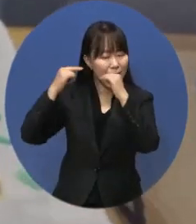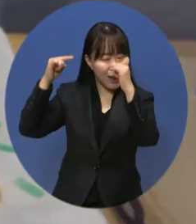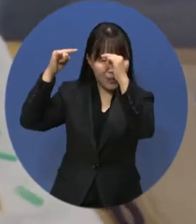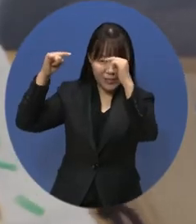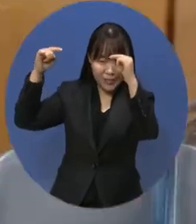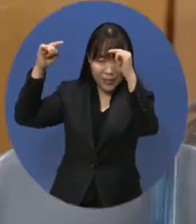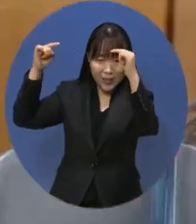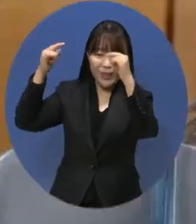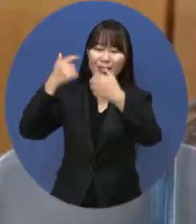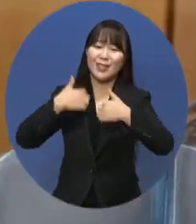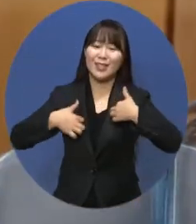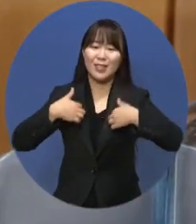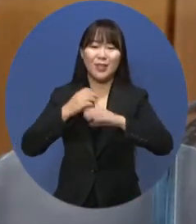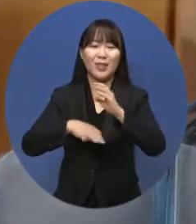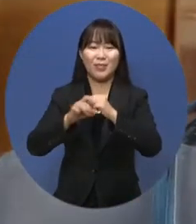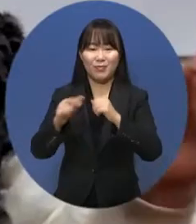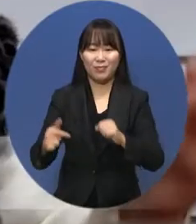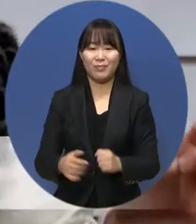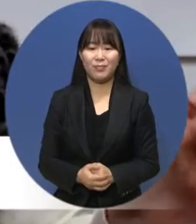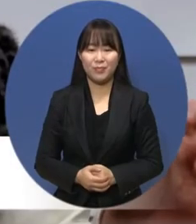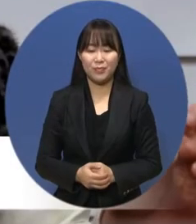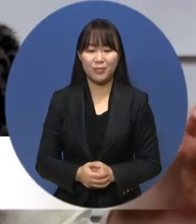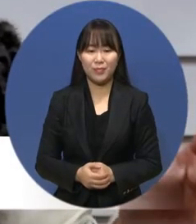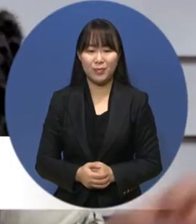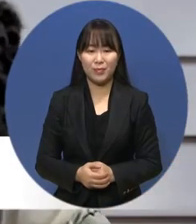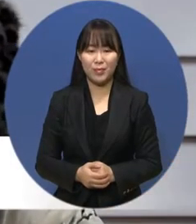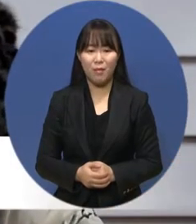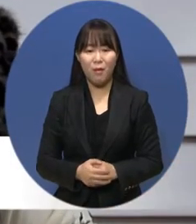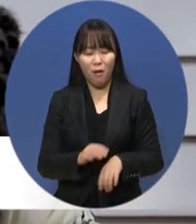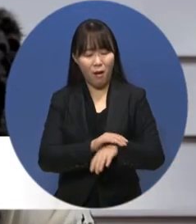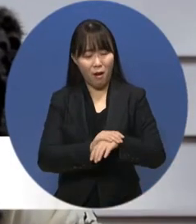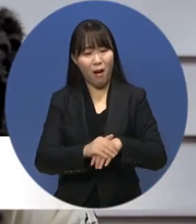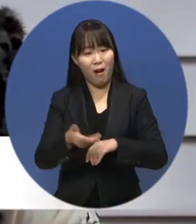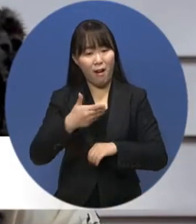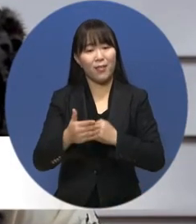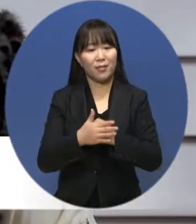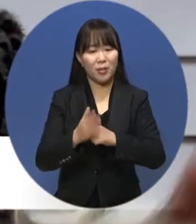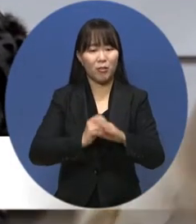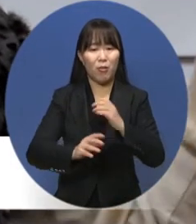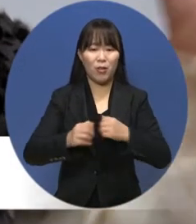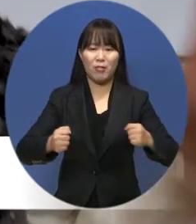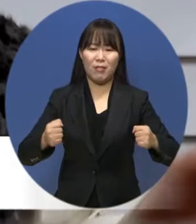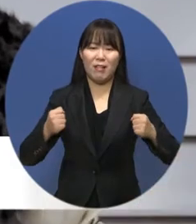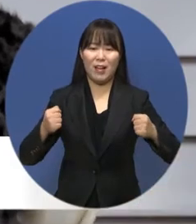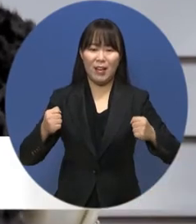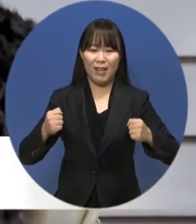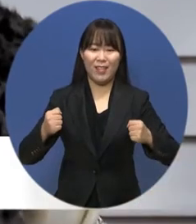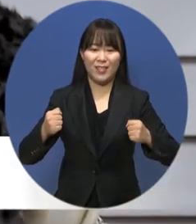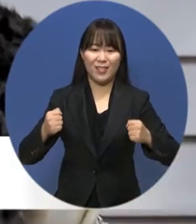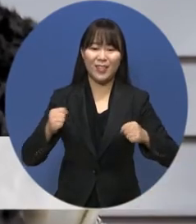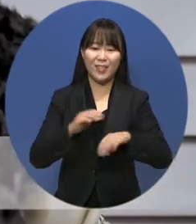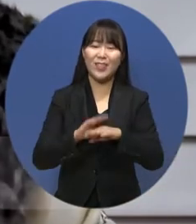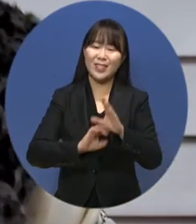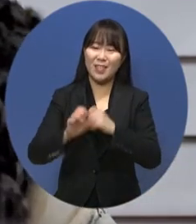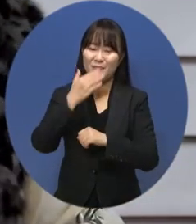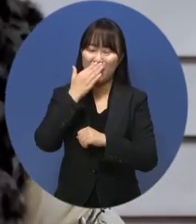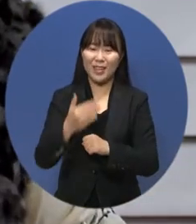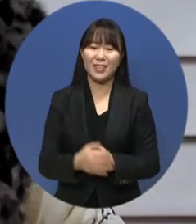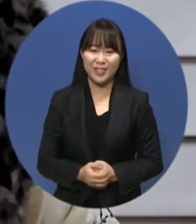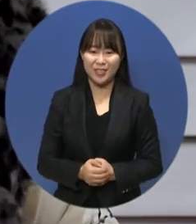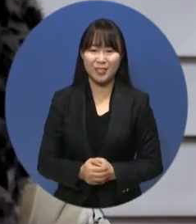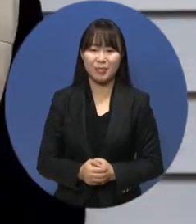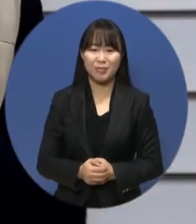즐거움을 더해주고 있습니다 자상 하시니까 조건 이렇게 먹기가 났어 첫사랑 같아요